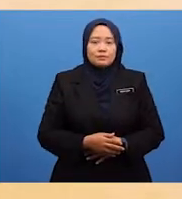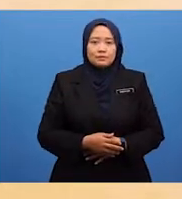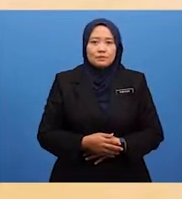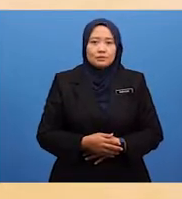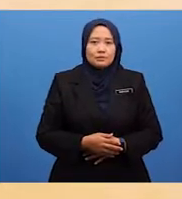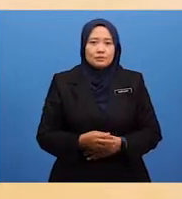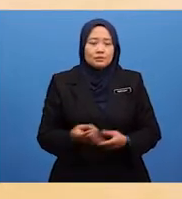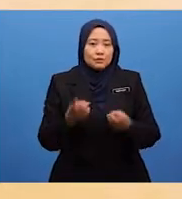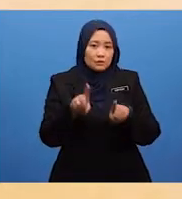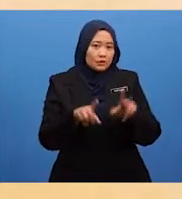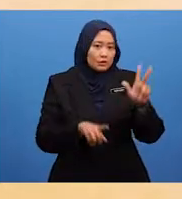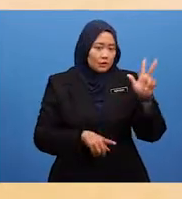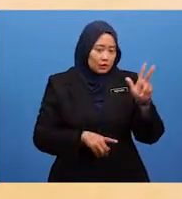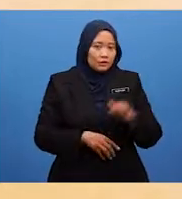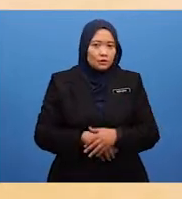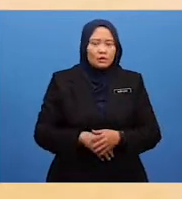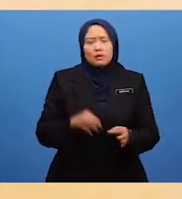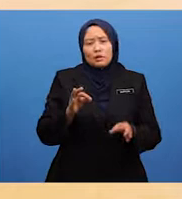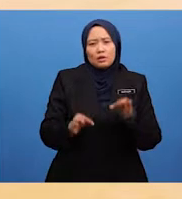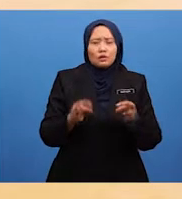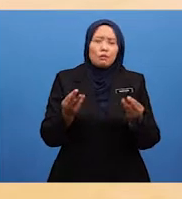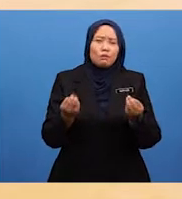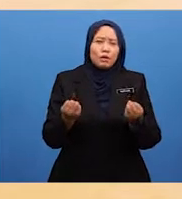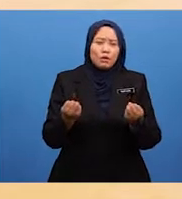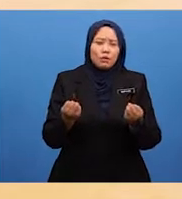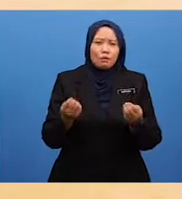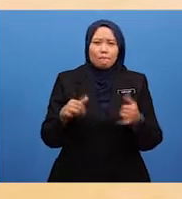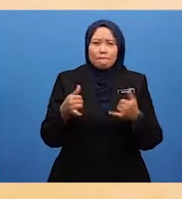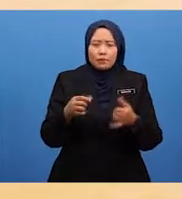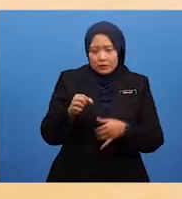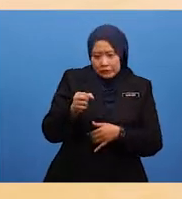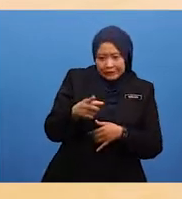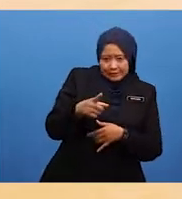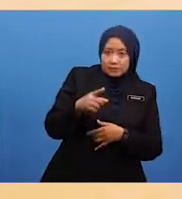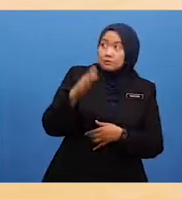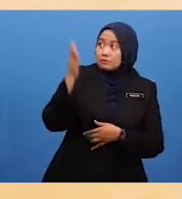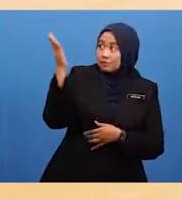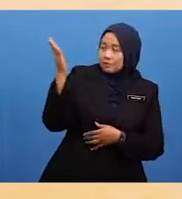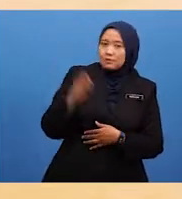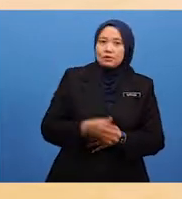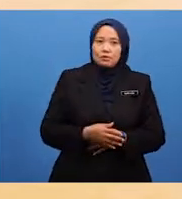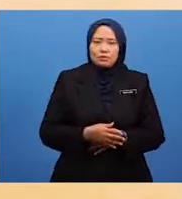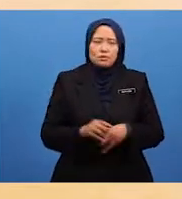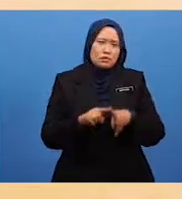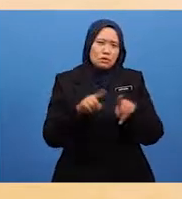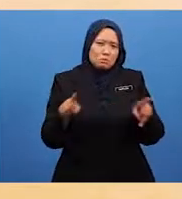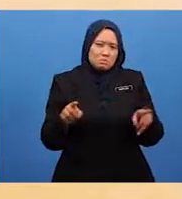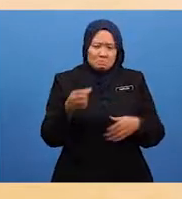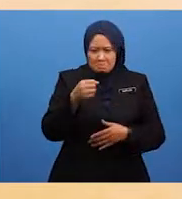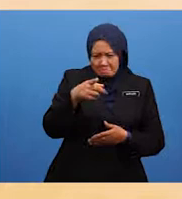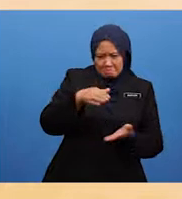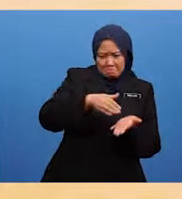Situasi ketiga. Jika kamu ingin bermain carom tetapi papan carom tidak licin,